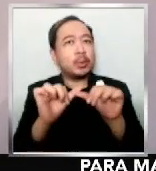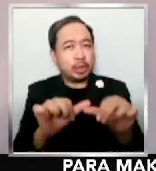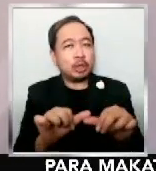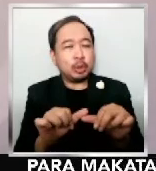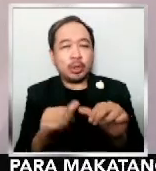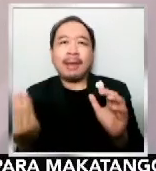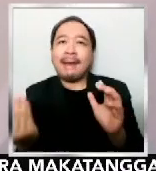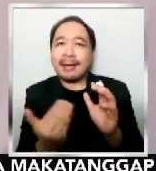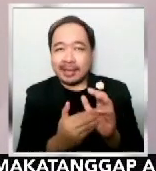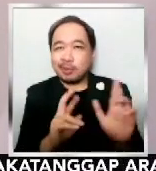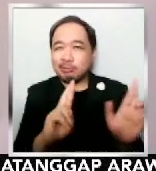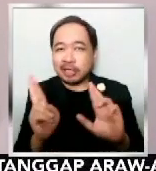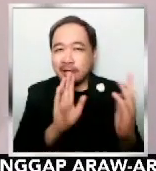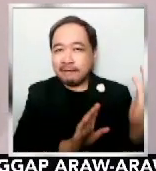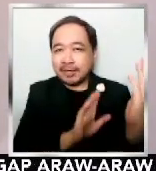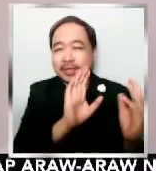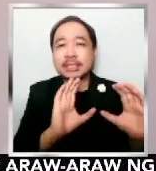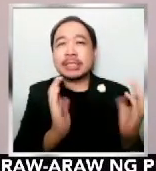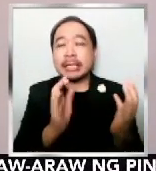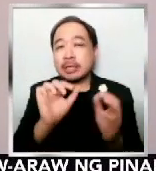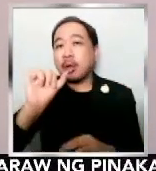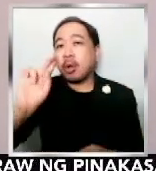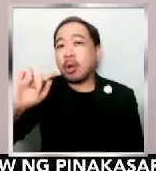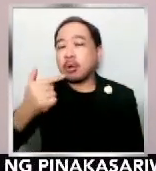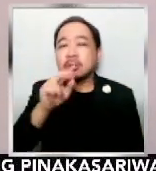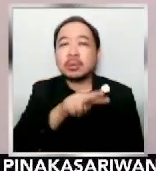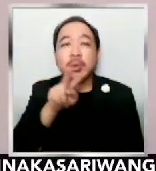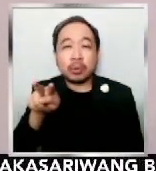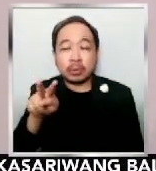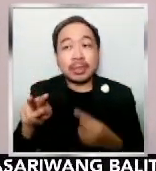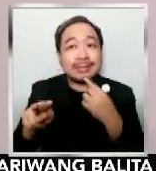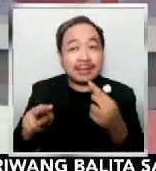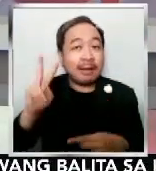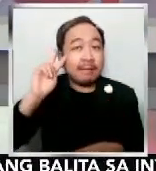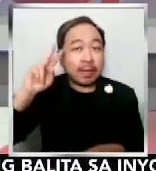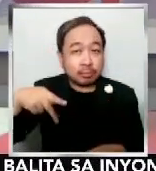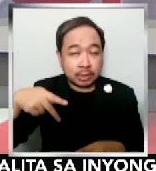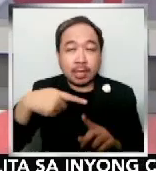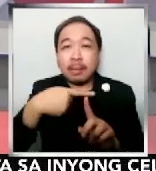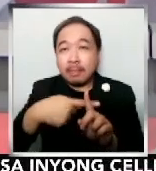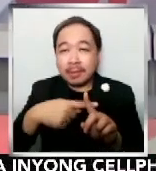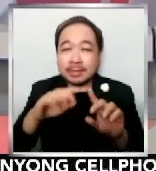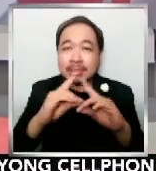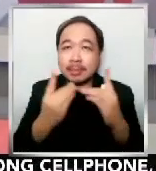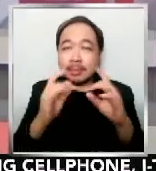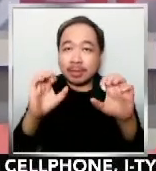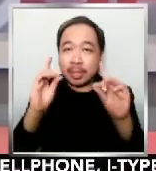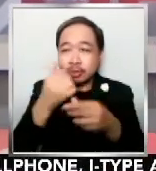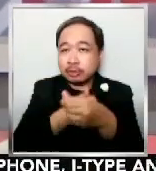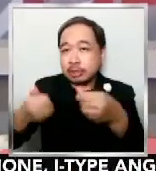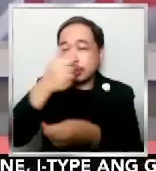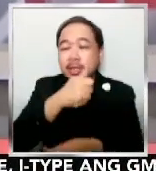August 22. Ayon kay Vice President at Education Secretary Sara Duterte. Sa gitna po yan ng mga panawagan na